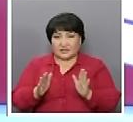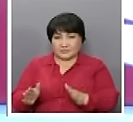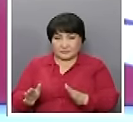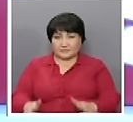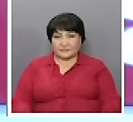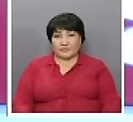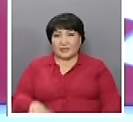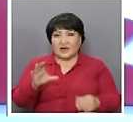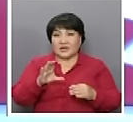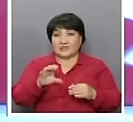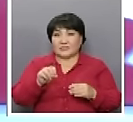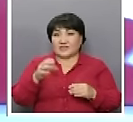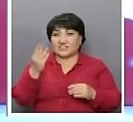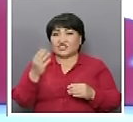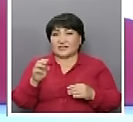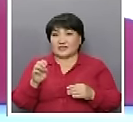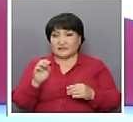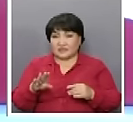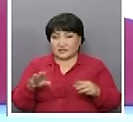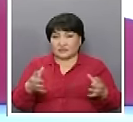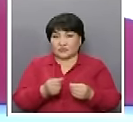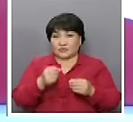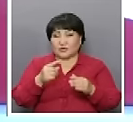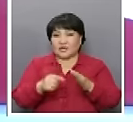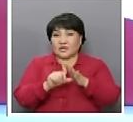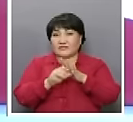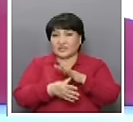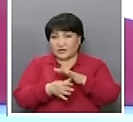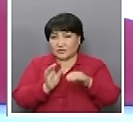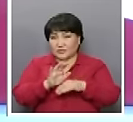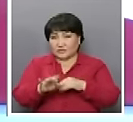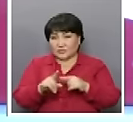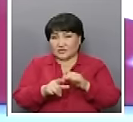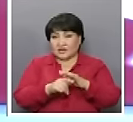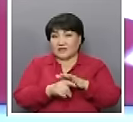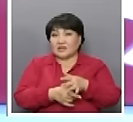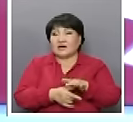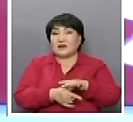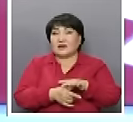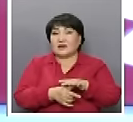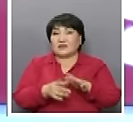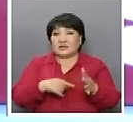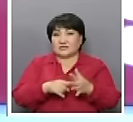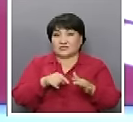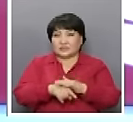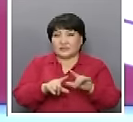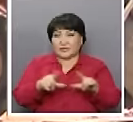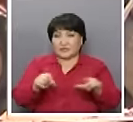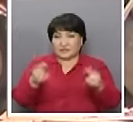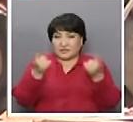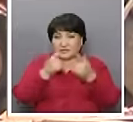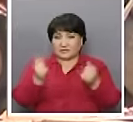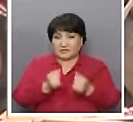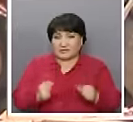Сафар Шакеев іздестіру жұмыстарына тікұшақ қосылды. Бұл туралы Алматы қалалық ішкі істер департаменті хабарлады. Құзырлы орынның криминалдық полиция